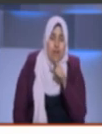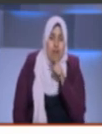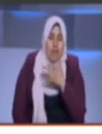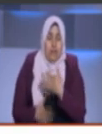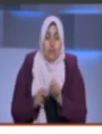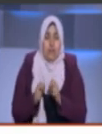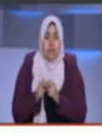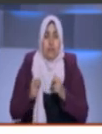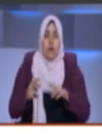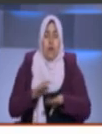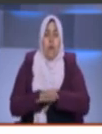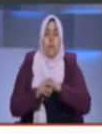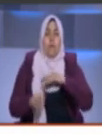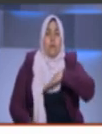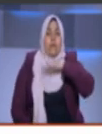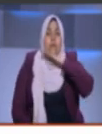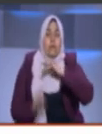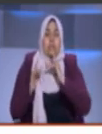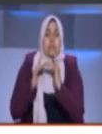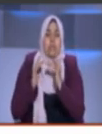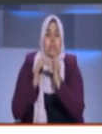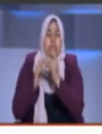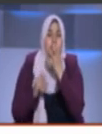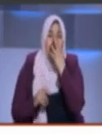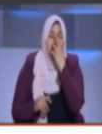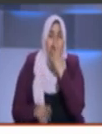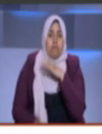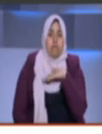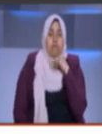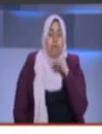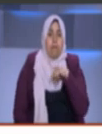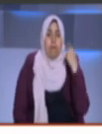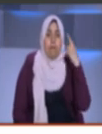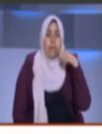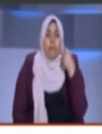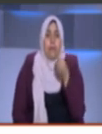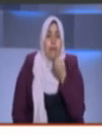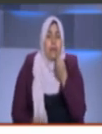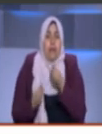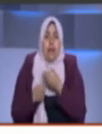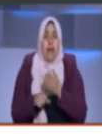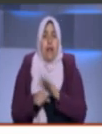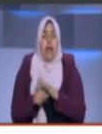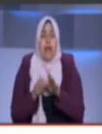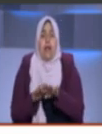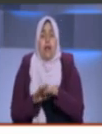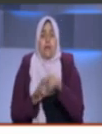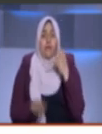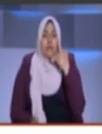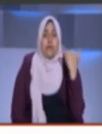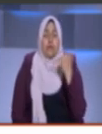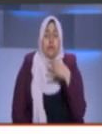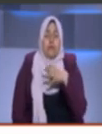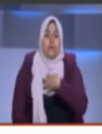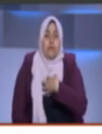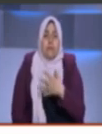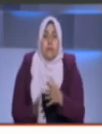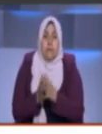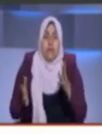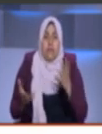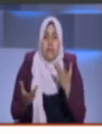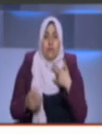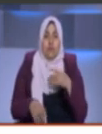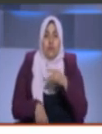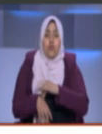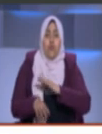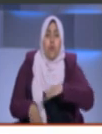كل غرف العناية المركزة، وهنا بدأوا يتحدثون عن هذا الهم الذي كانوا يخشون